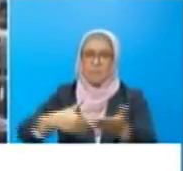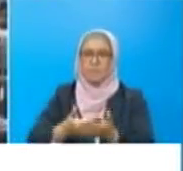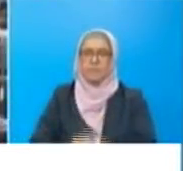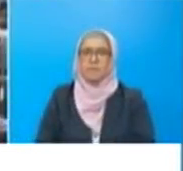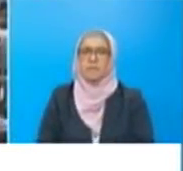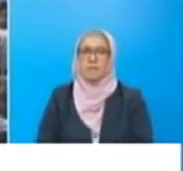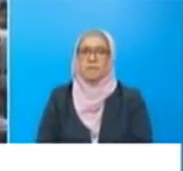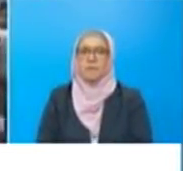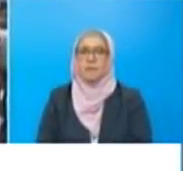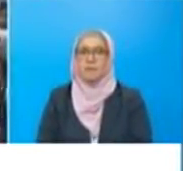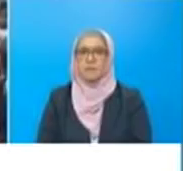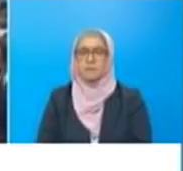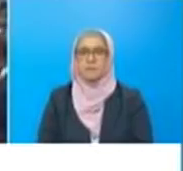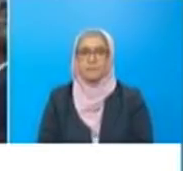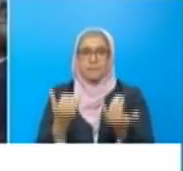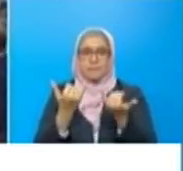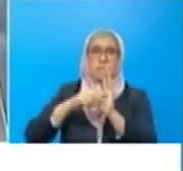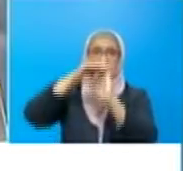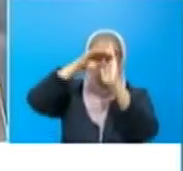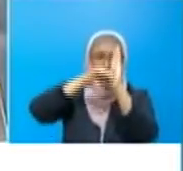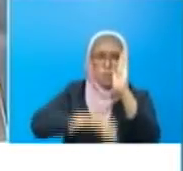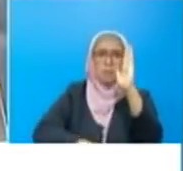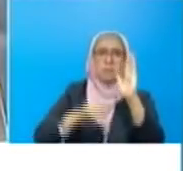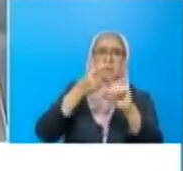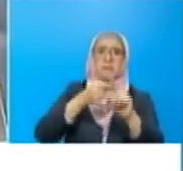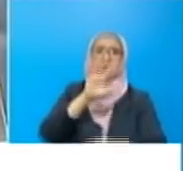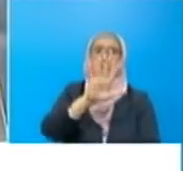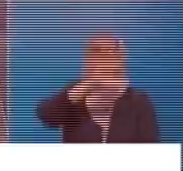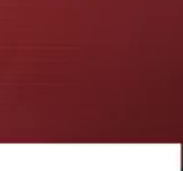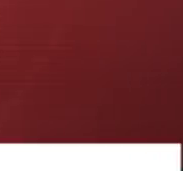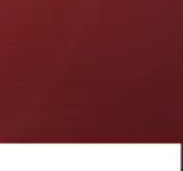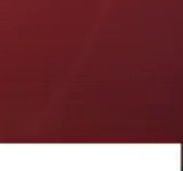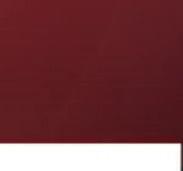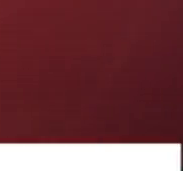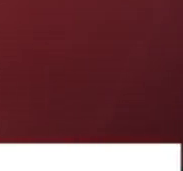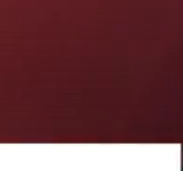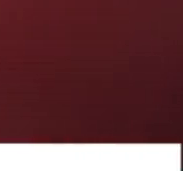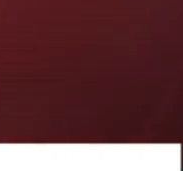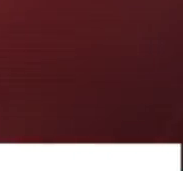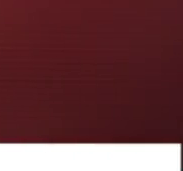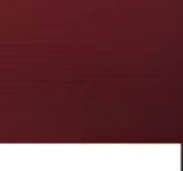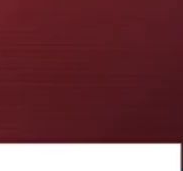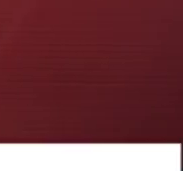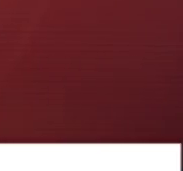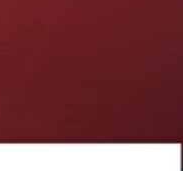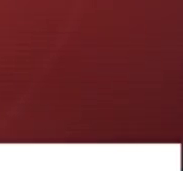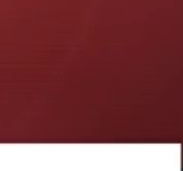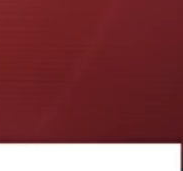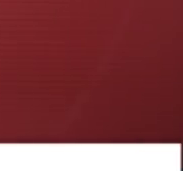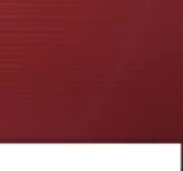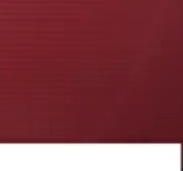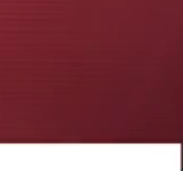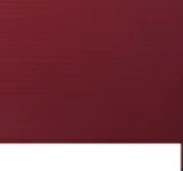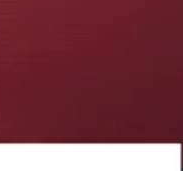untuklah menuju ke pilihan raya umum. Okey, Babi, saya mahu faham. Difahamkan 111 mengundi untuk menyokong